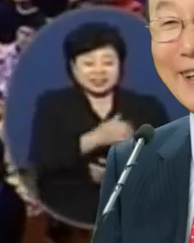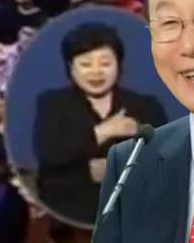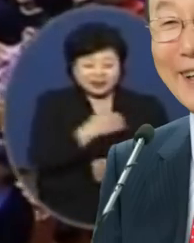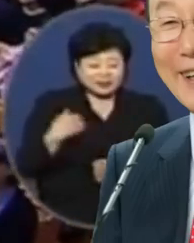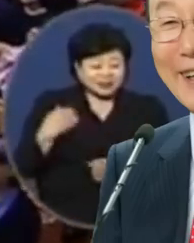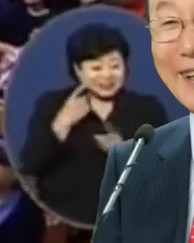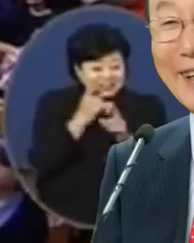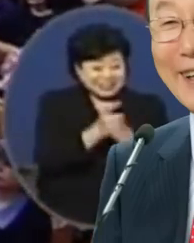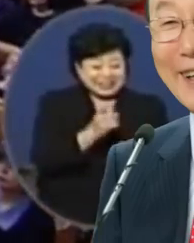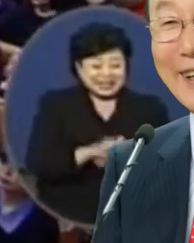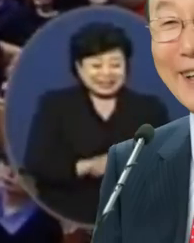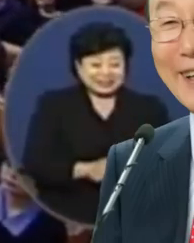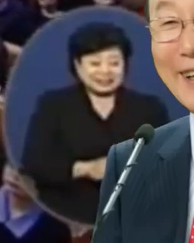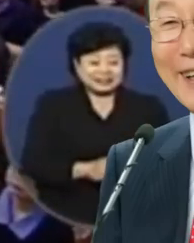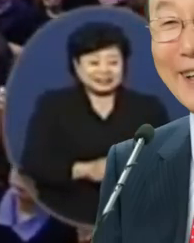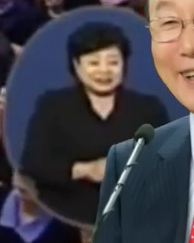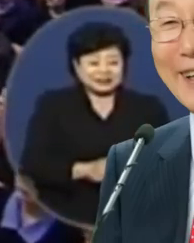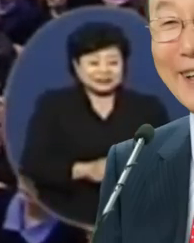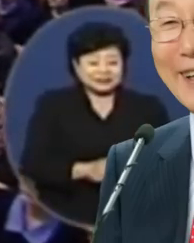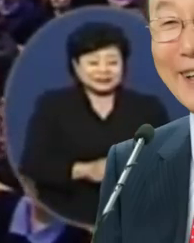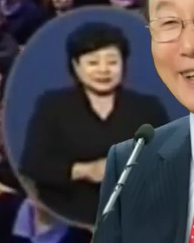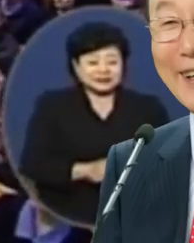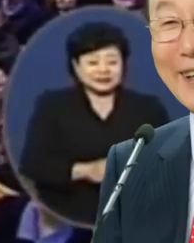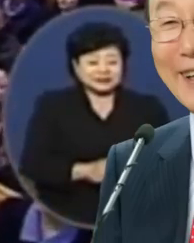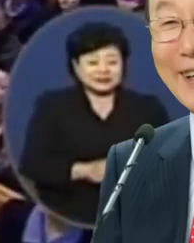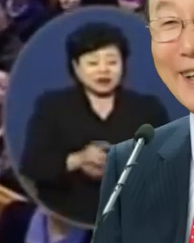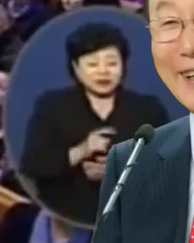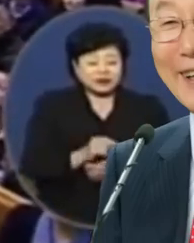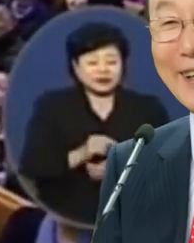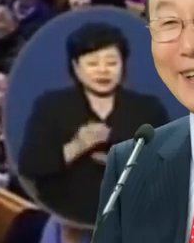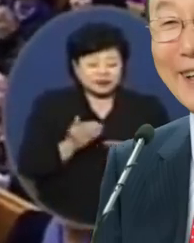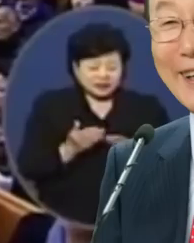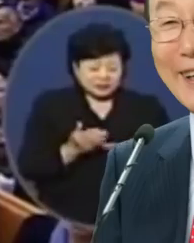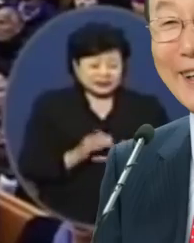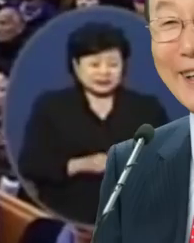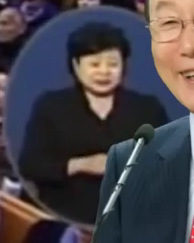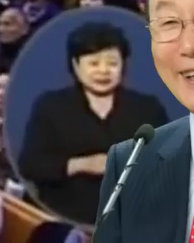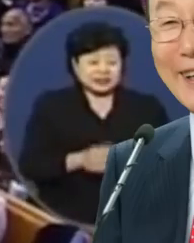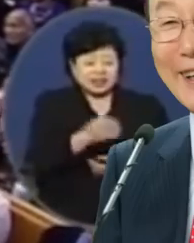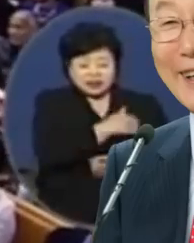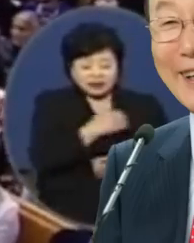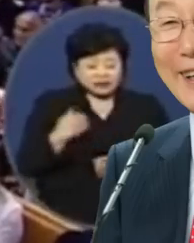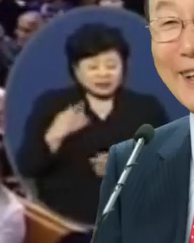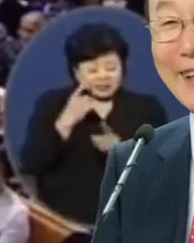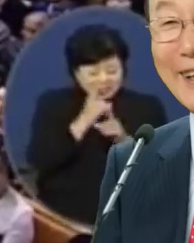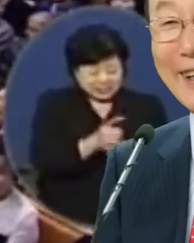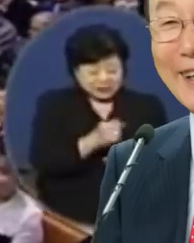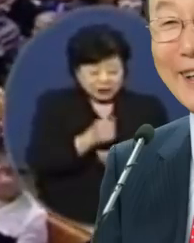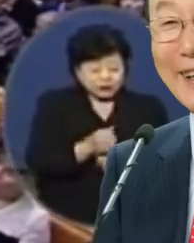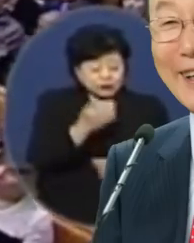능력히 이깁니다. 우리가 대개 오는 어떤 일이라도 능력히 이기도록